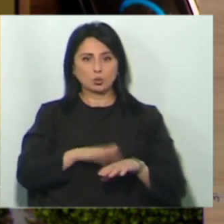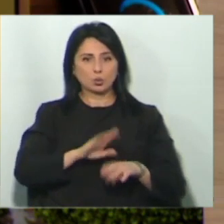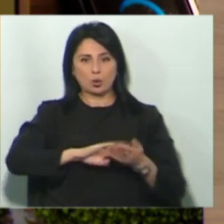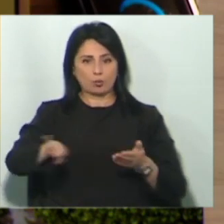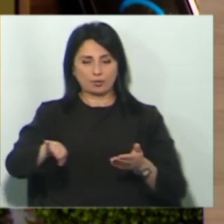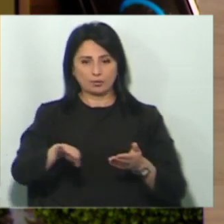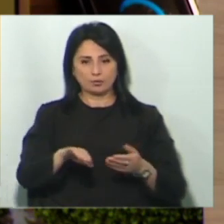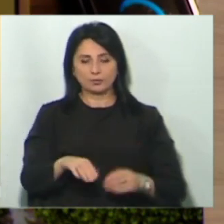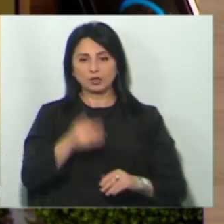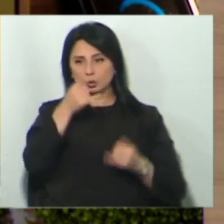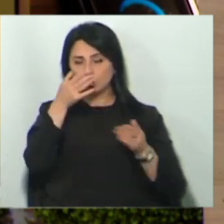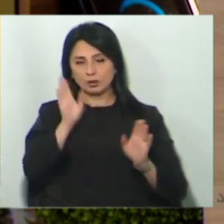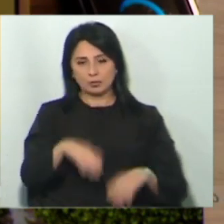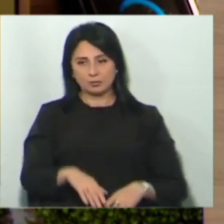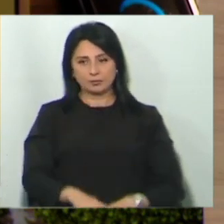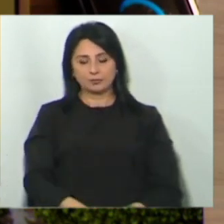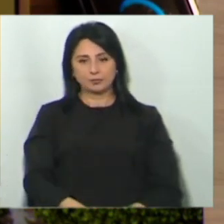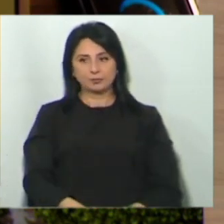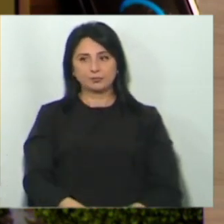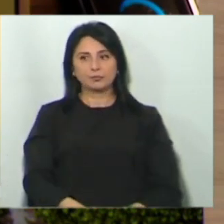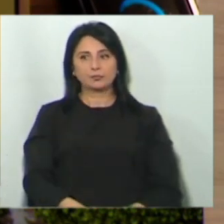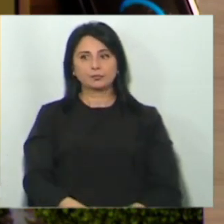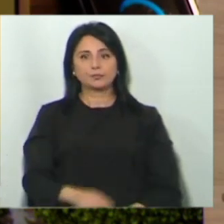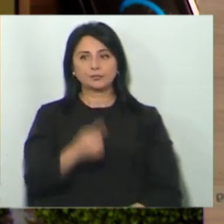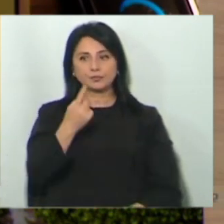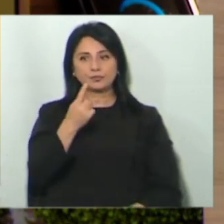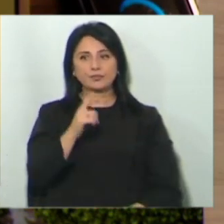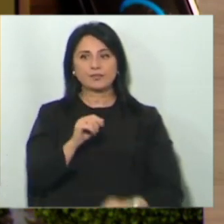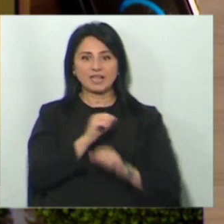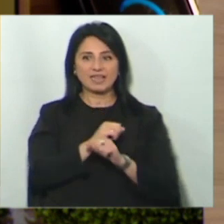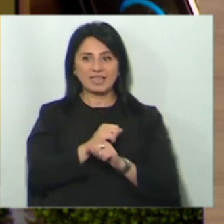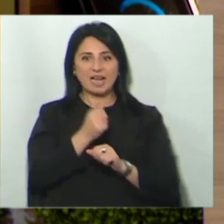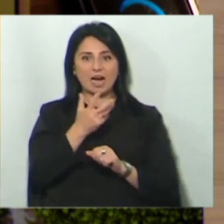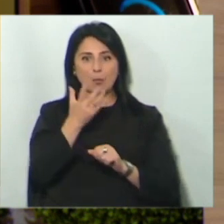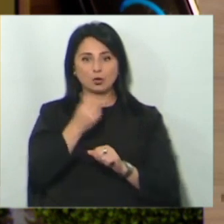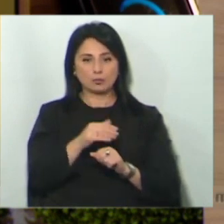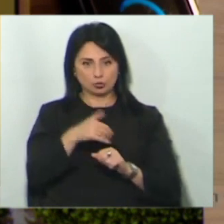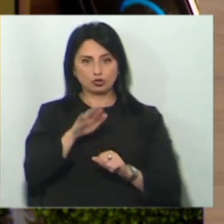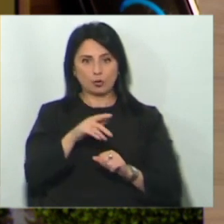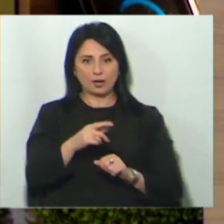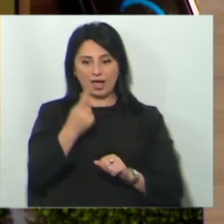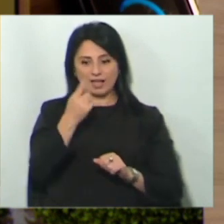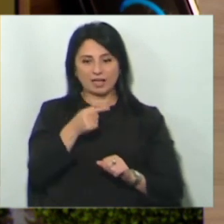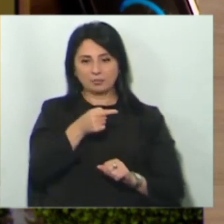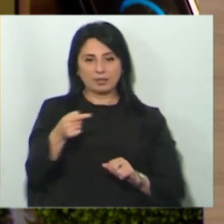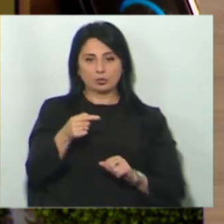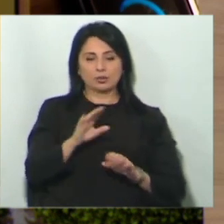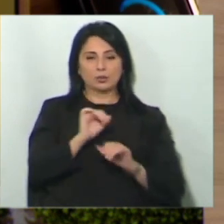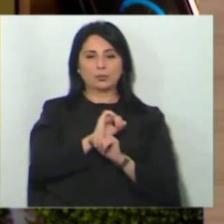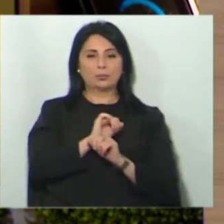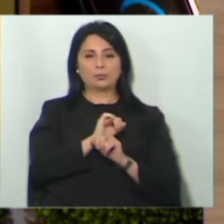პრაქტიკულად შეუძლებელიც კი არა. ამიტომ ვთქვათ, ერთ დასვენებას და ერთ რამოდენიმე დღეზე დღით მზის